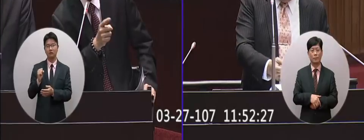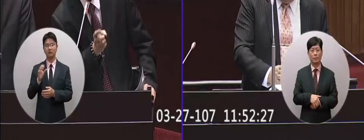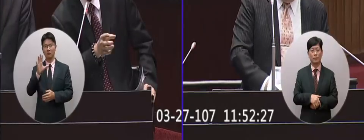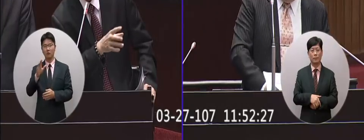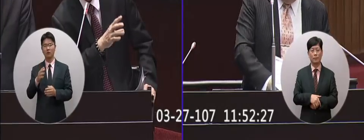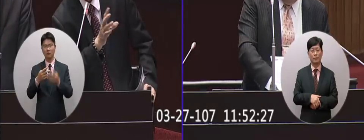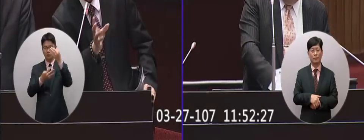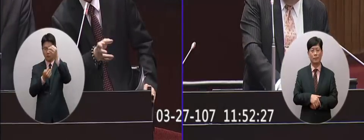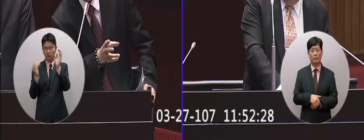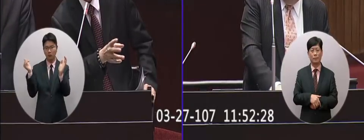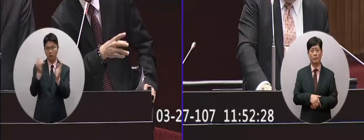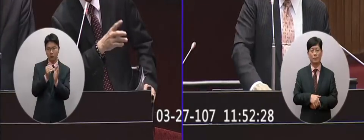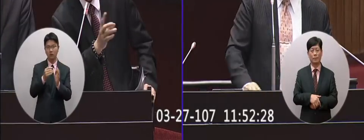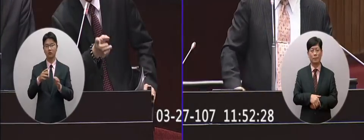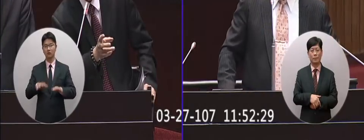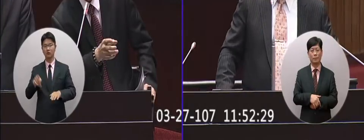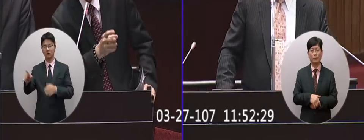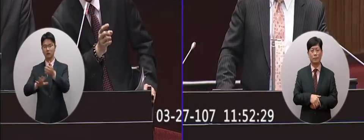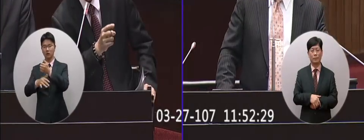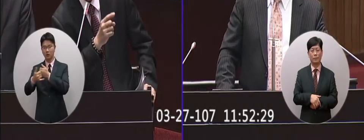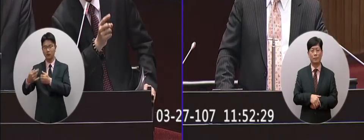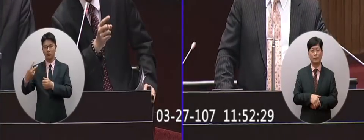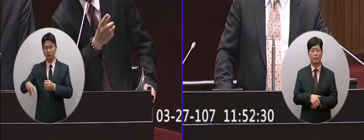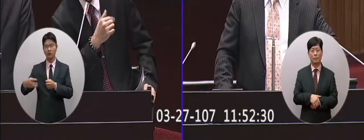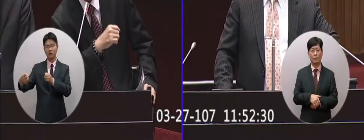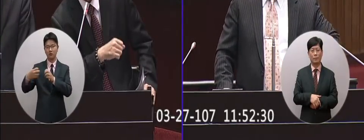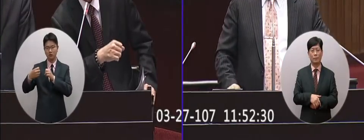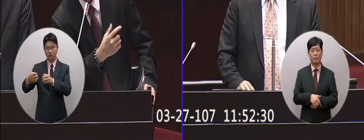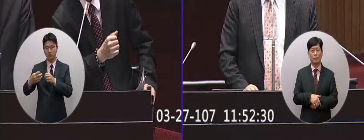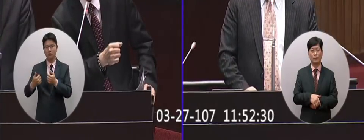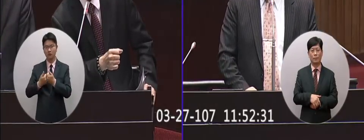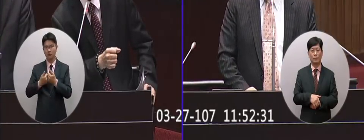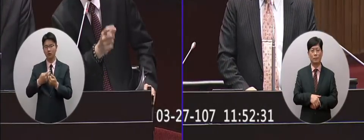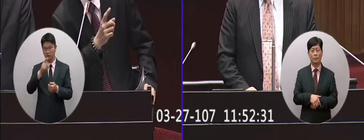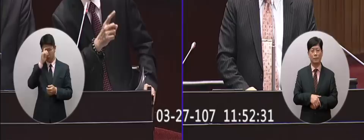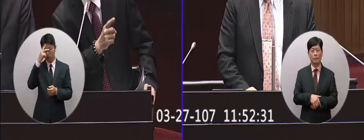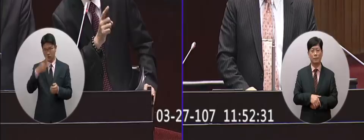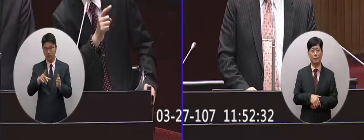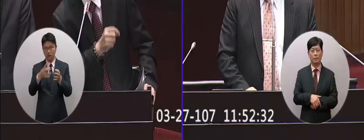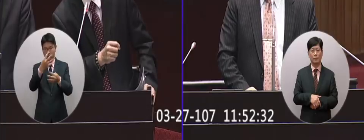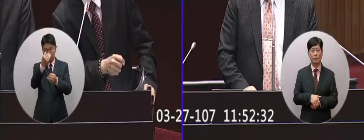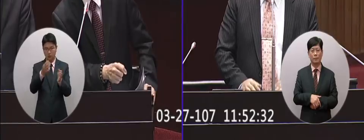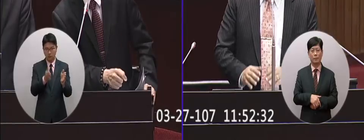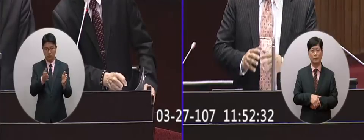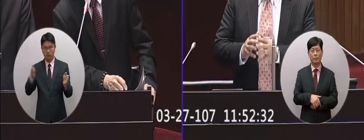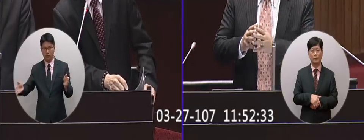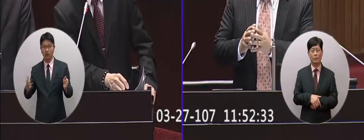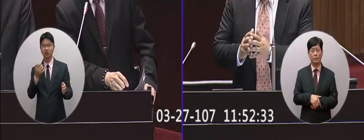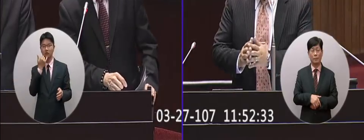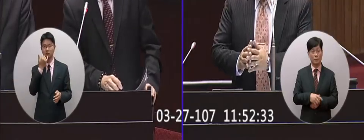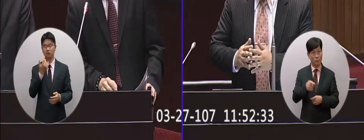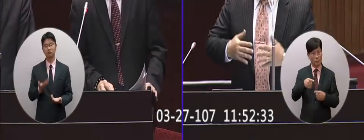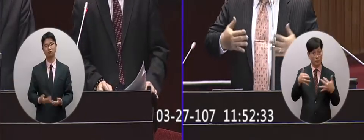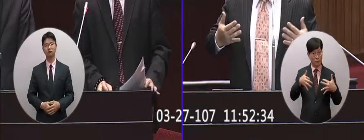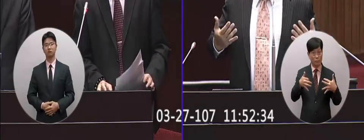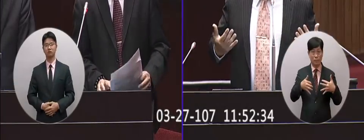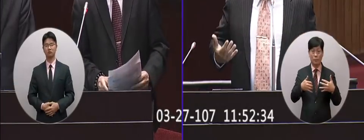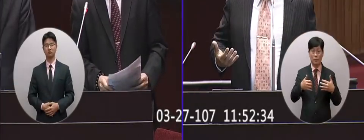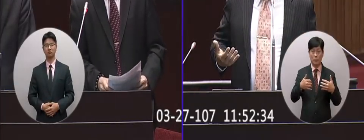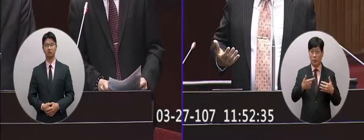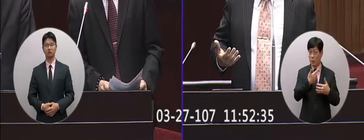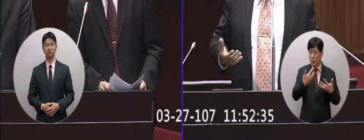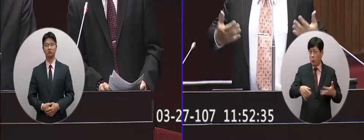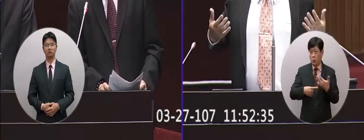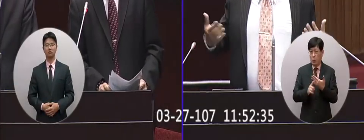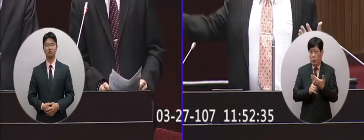到了，那现在透过委员呢再协调，看是不是能够再来做展联，大概有这个方向。 其实这个问题大家非常